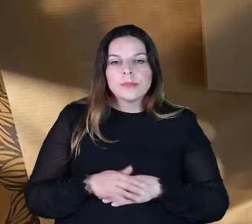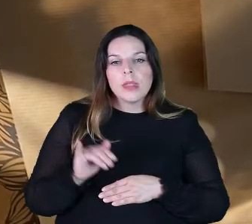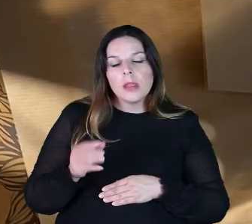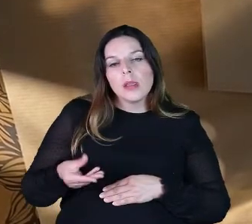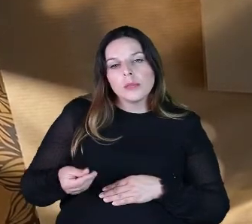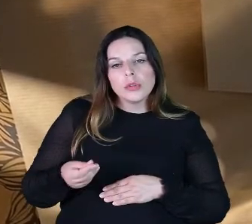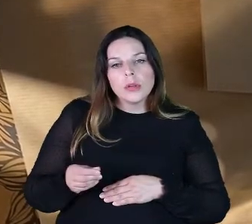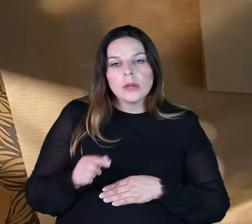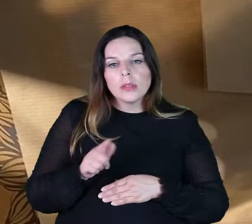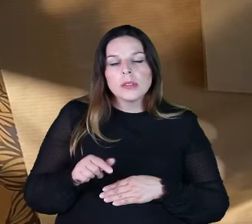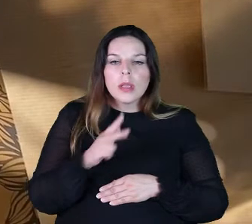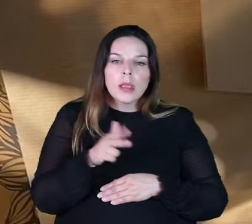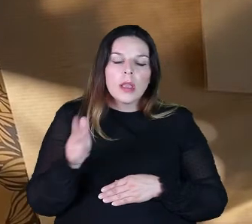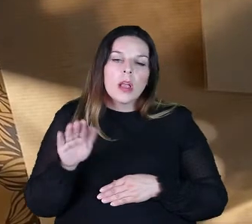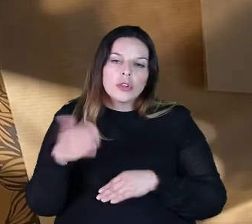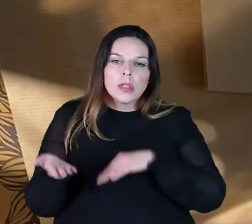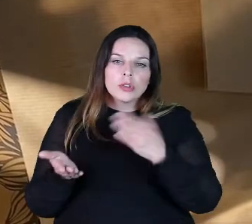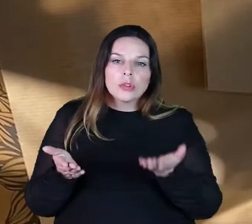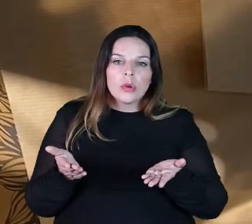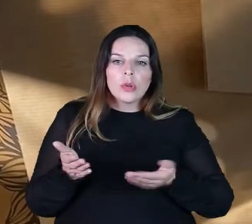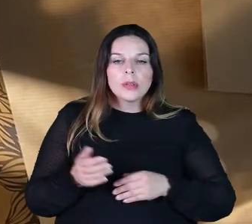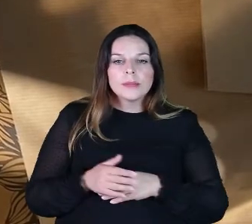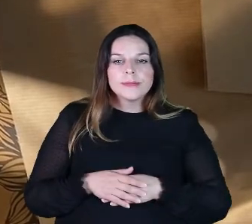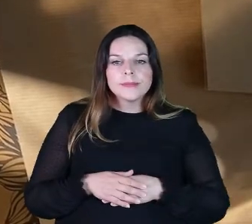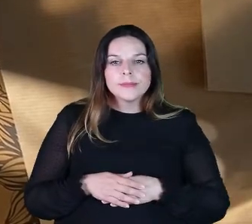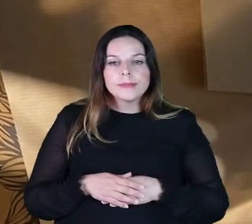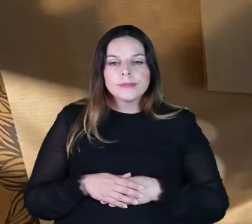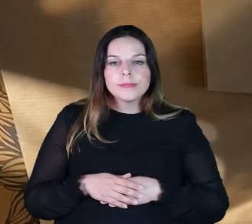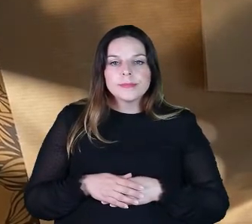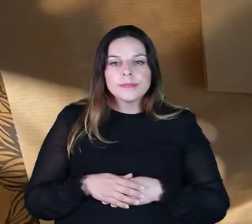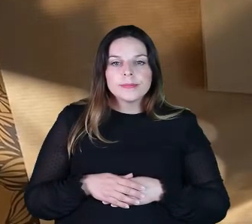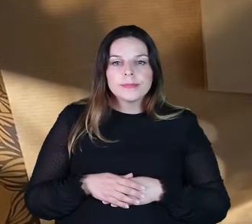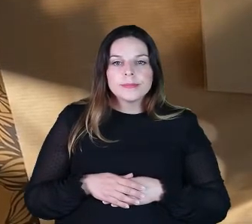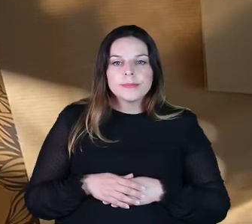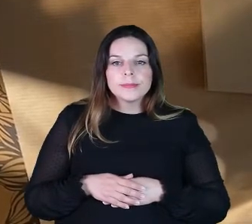i przyklejam z jednej, później z drugiej strony.